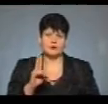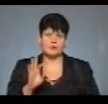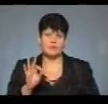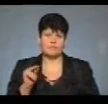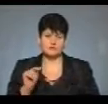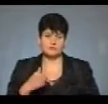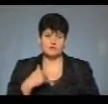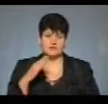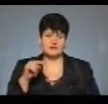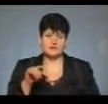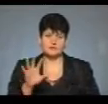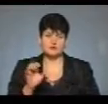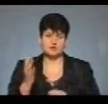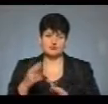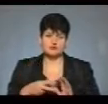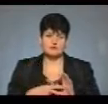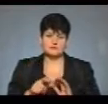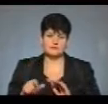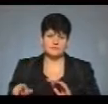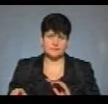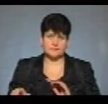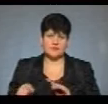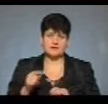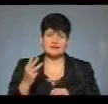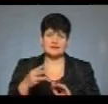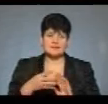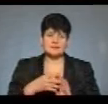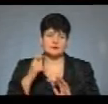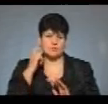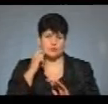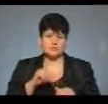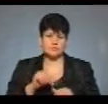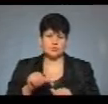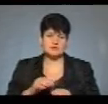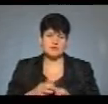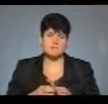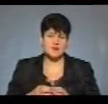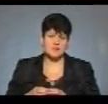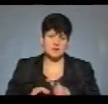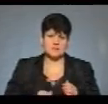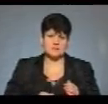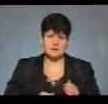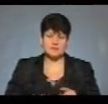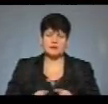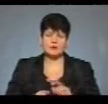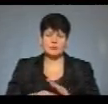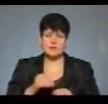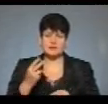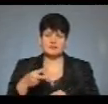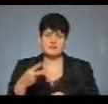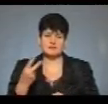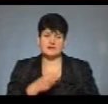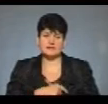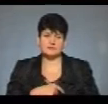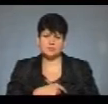проголосували 1547 осіб. Він – 39-річний позапартійний підприємець. Також у громаді обрали 22